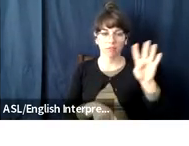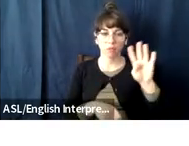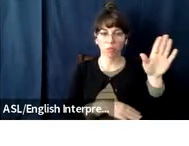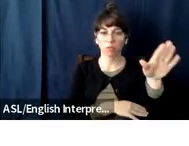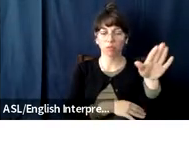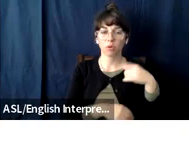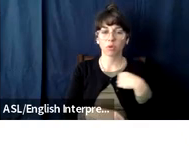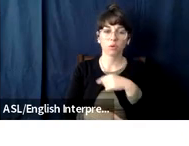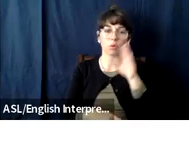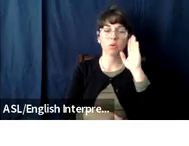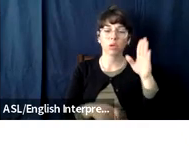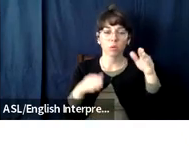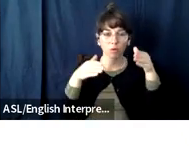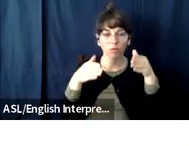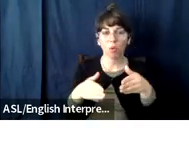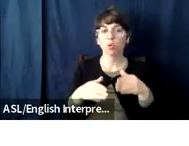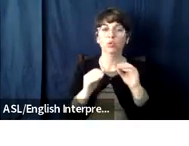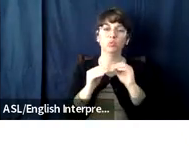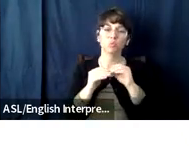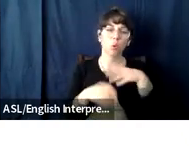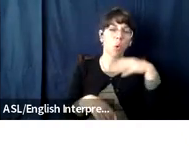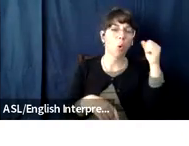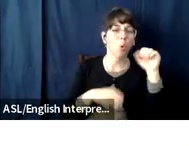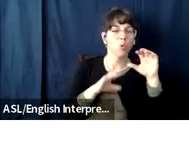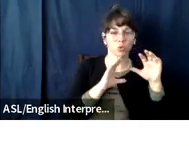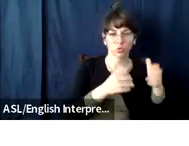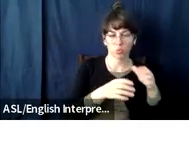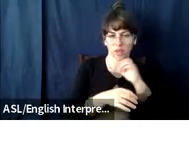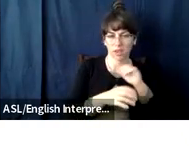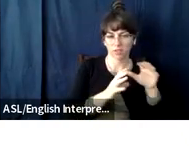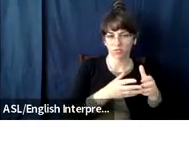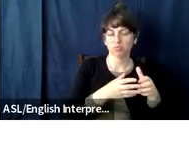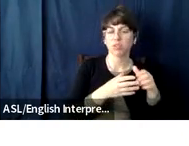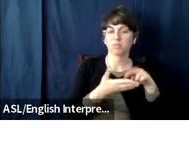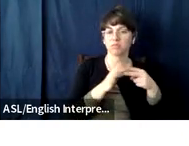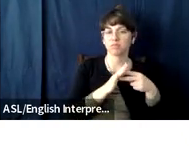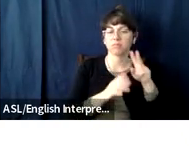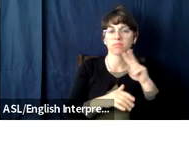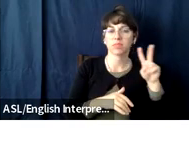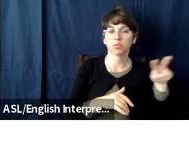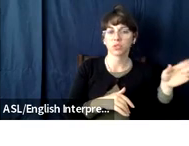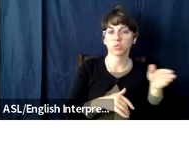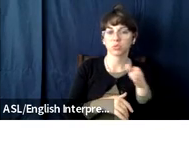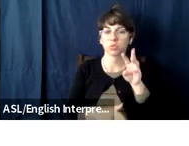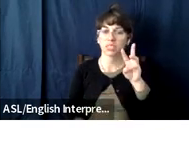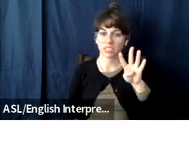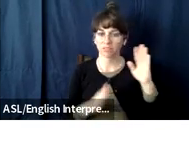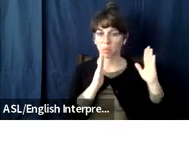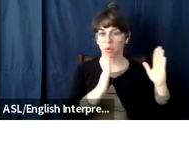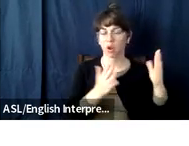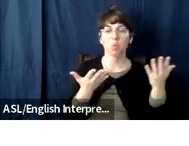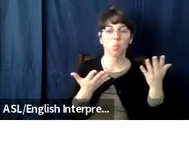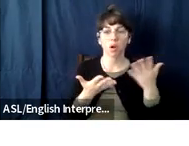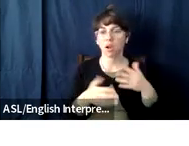focusing on the slightly older age group. individuals ages 22 to 64 and what employment